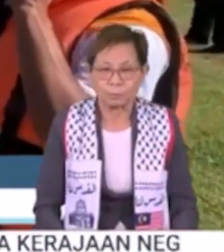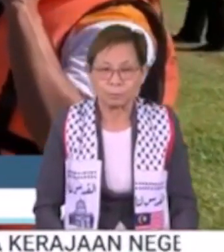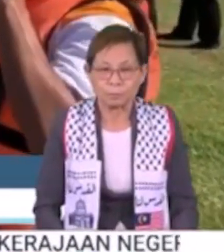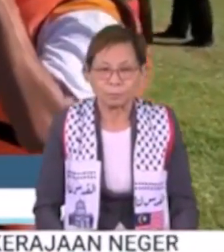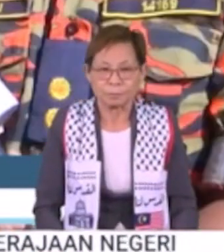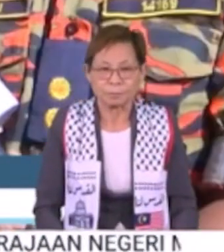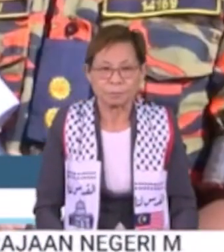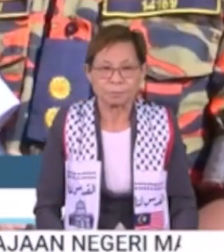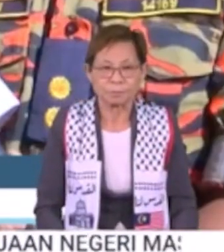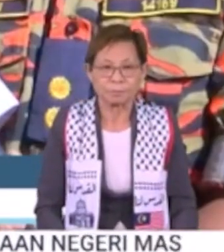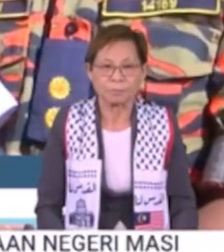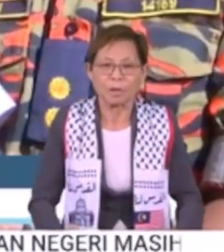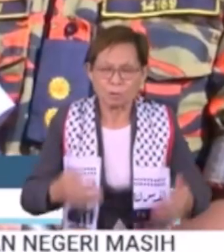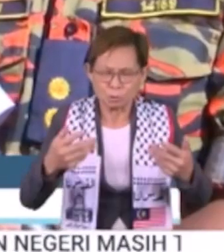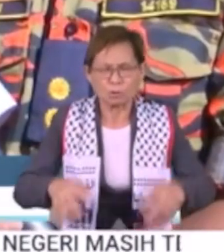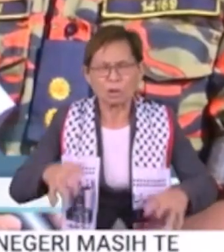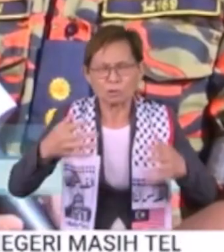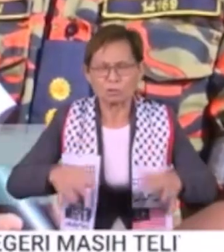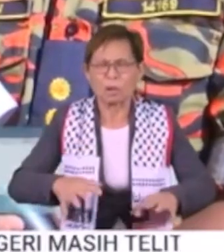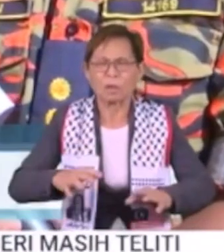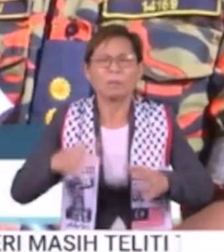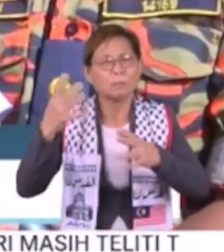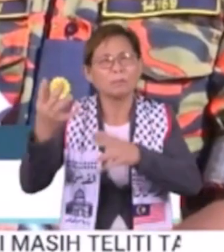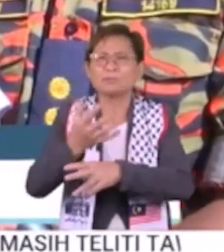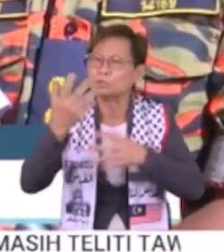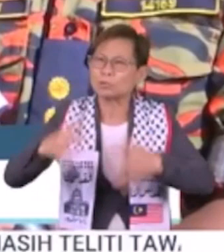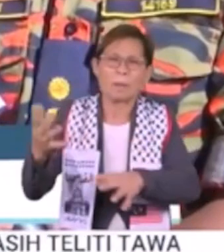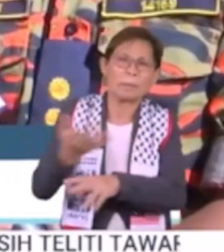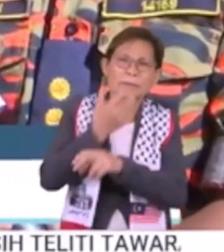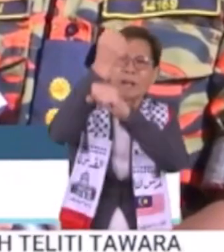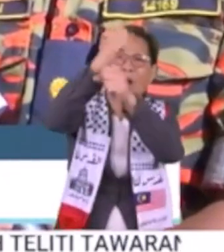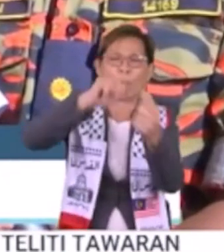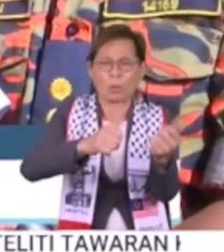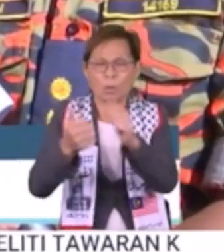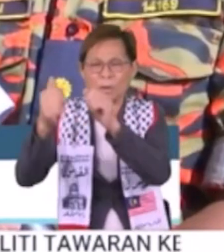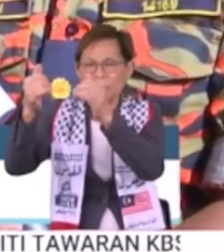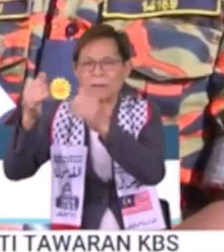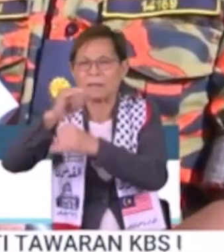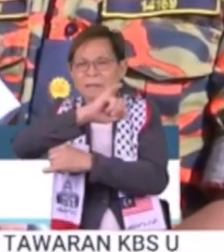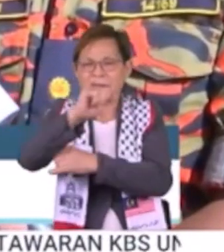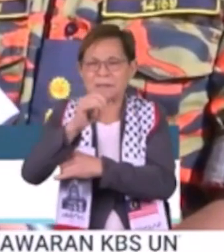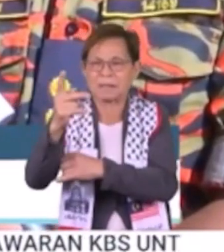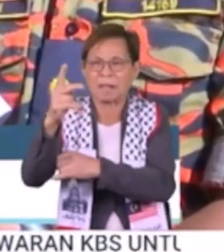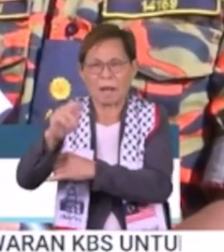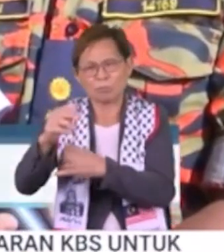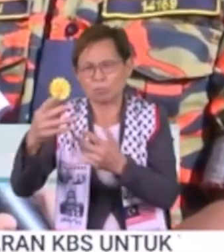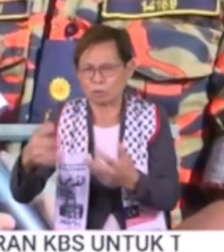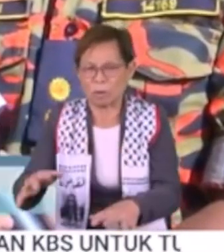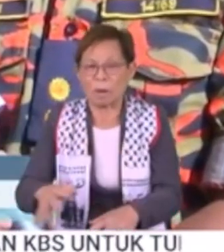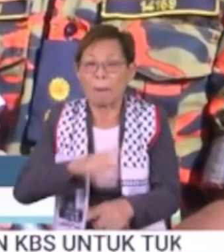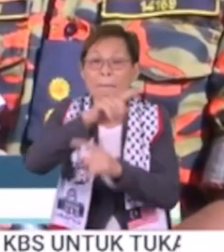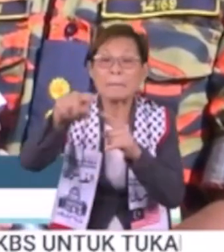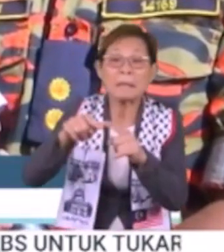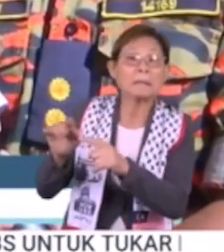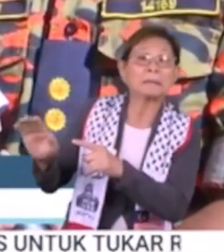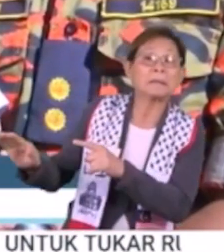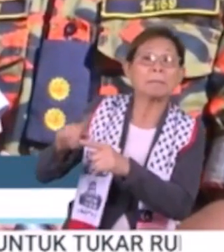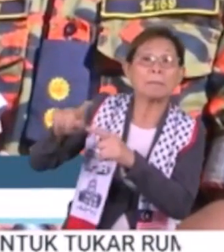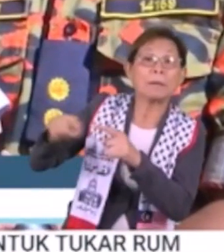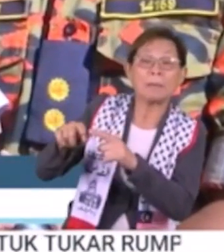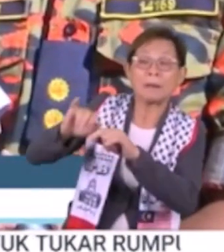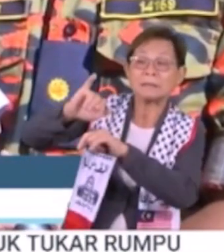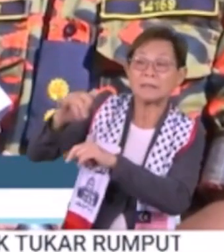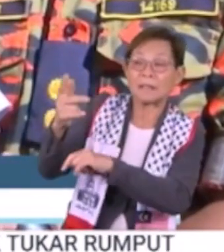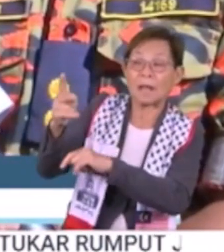tersebut perkara ini telah pun dapat direalisasikan oleh pihak jabatan kebajikan masyarakat apabila beliau